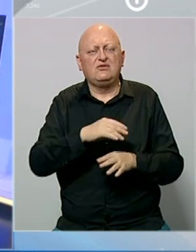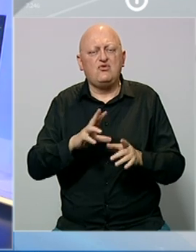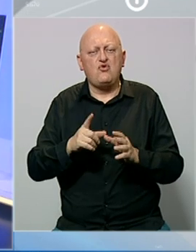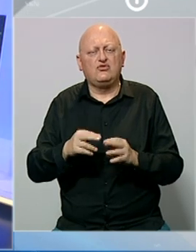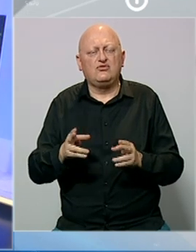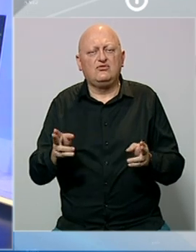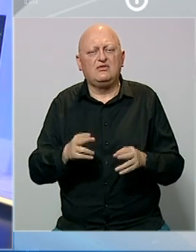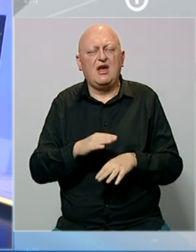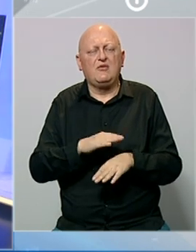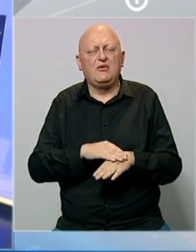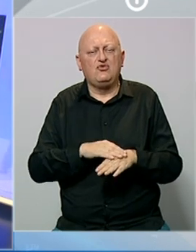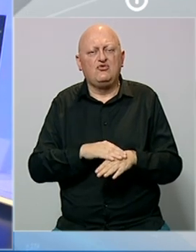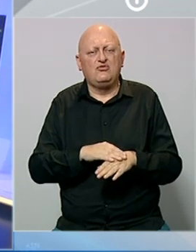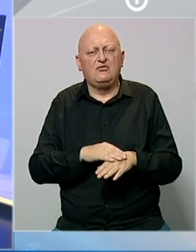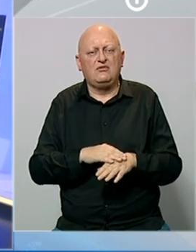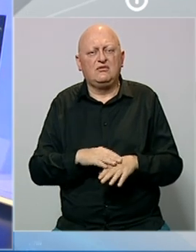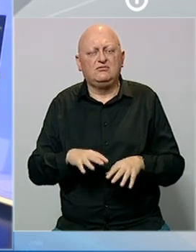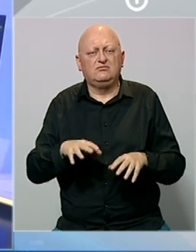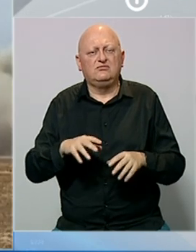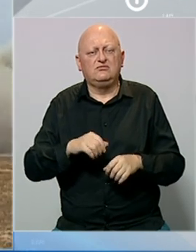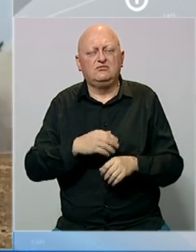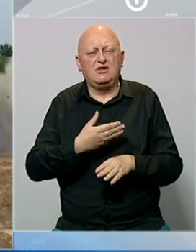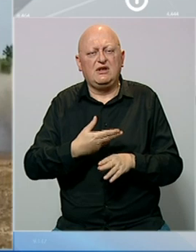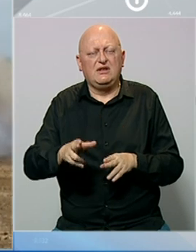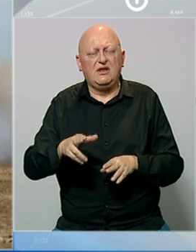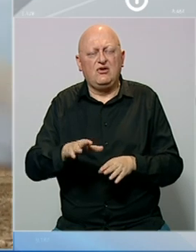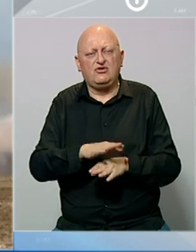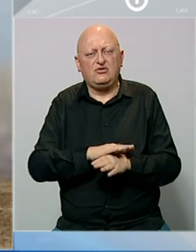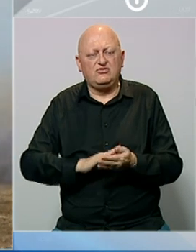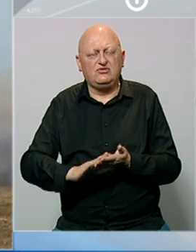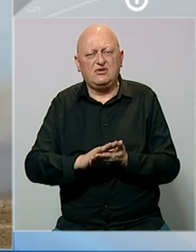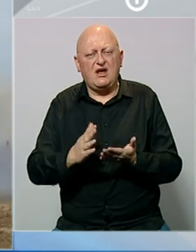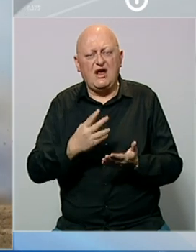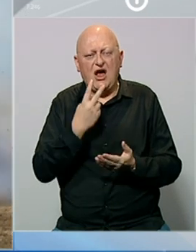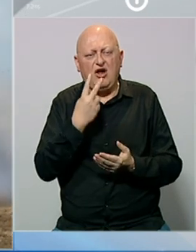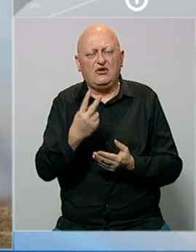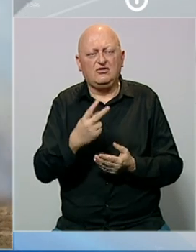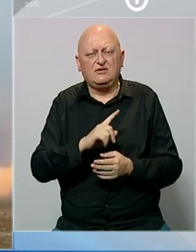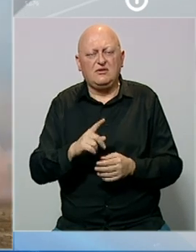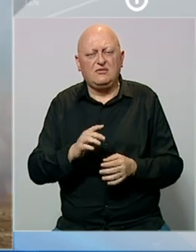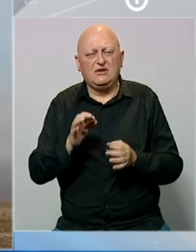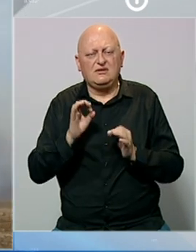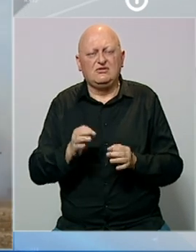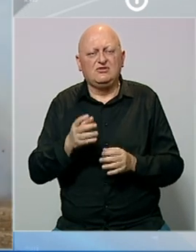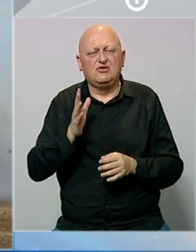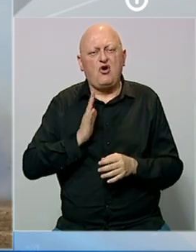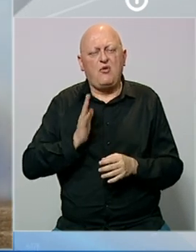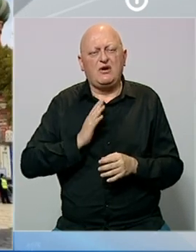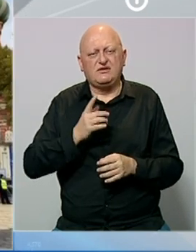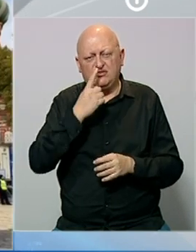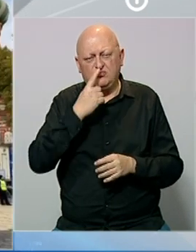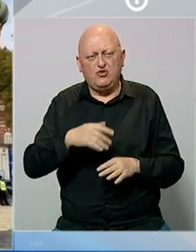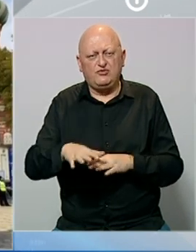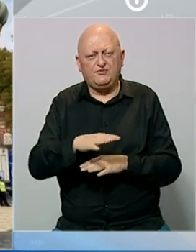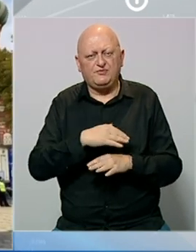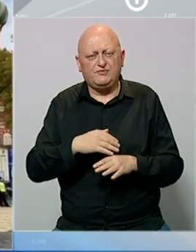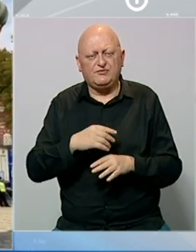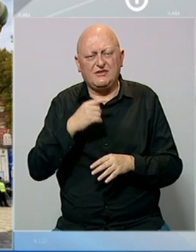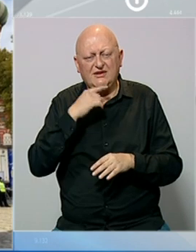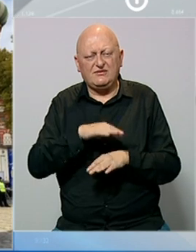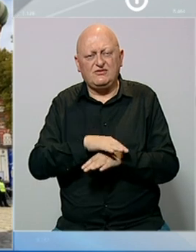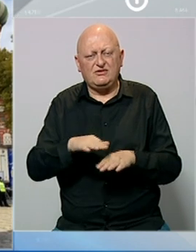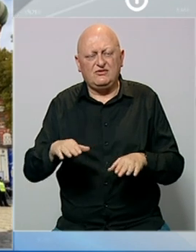u najmanju ruku da pacifizira i da je neutralizira, jer da ona, kako on to gleda, ne bi bila sigurnosna opasnost po Rusiju. Na Crvenom